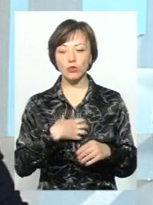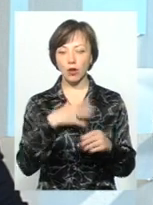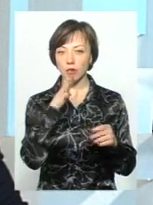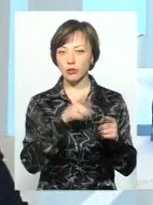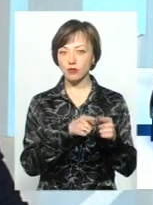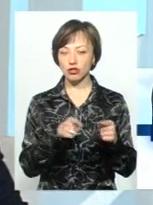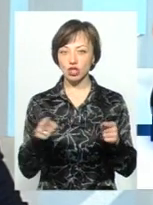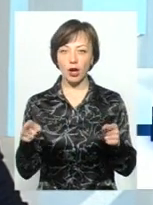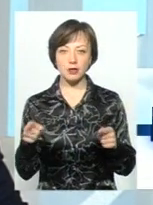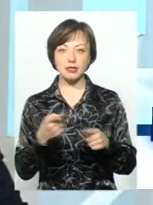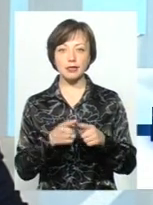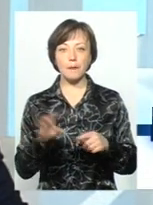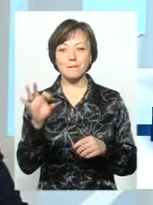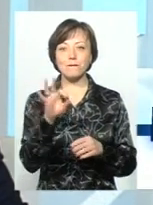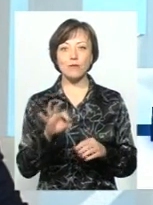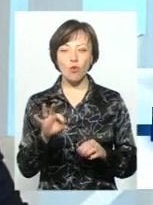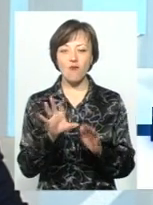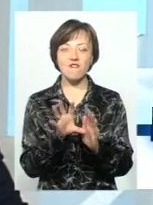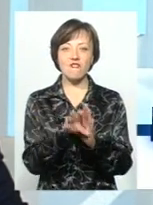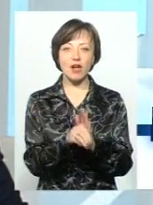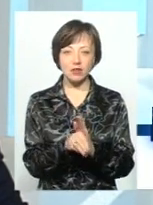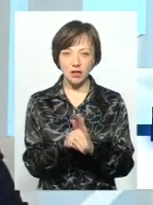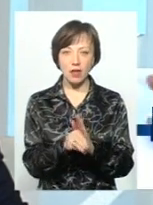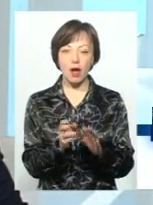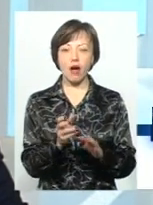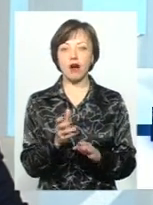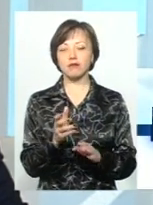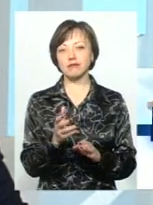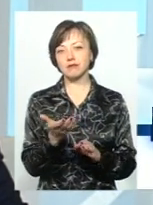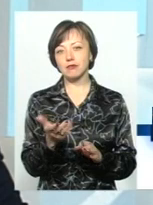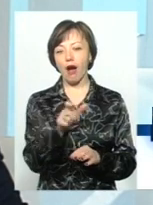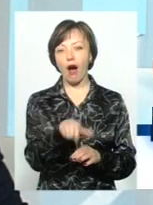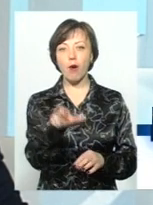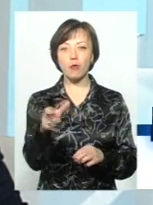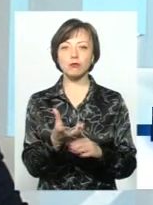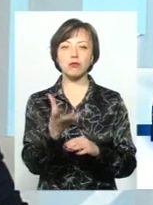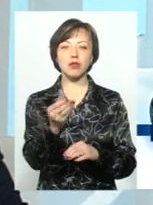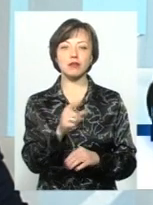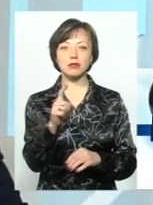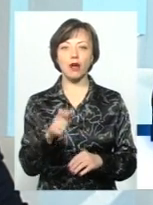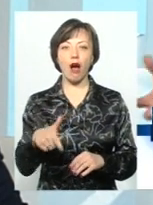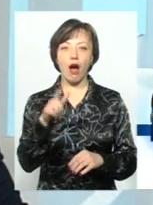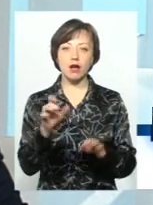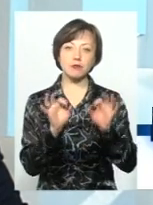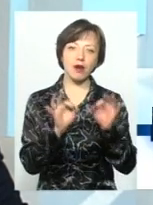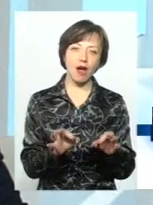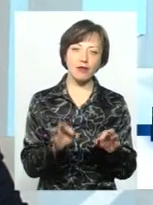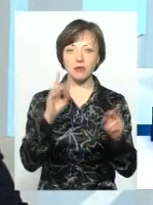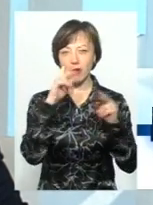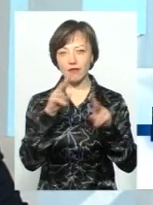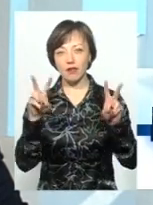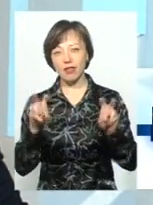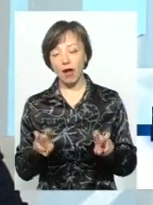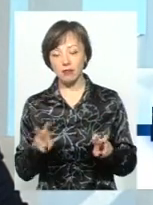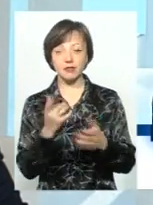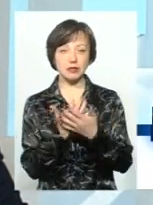Це про введення абонентської плати за газ. Ну, так її назвати, там різні назви є, там правильне, неправильне, важко зараз